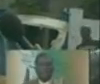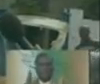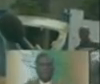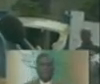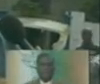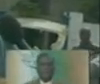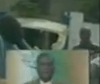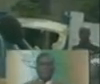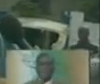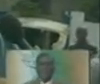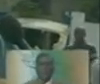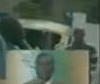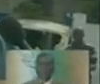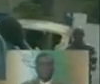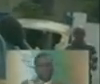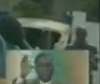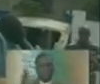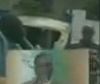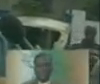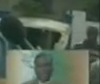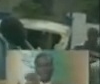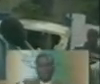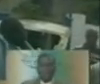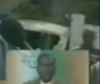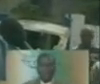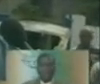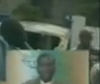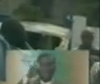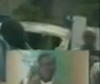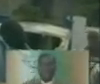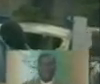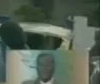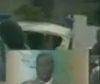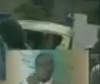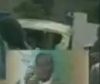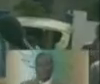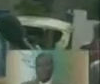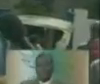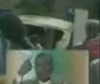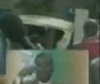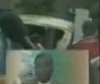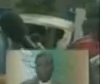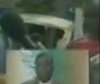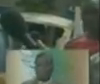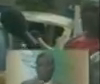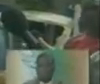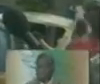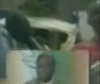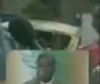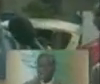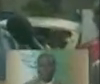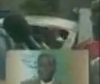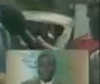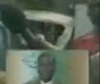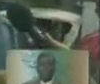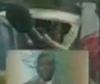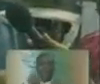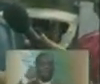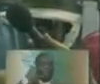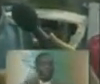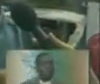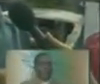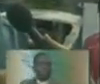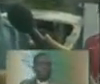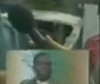train d'attaquer le siège. Bon, nous avons donc pris soin d'arrêter la police